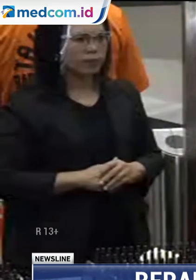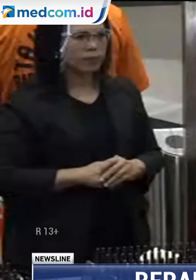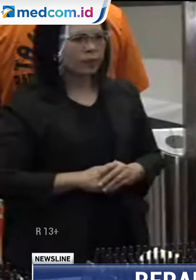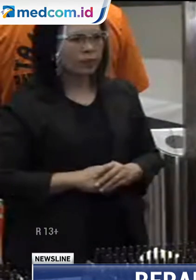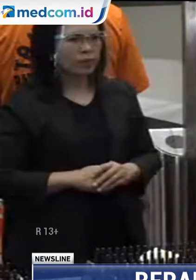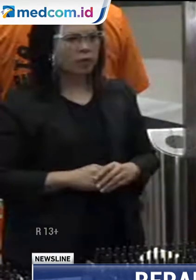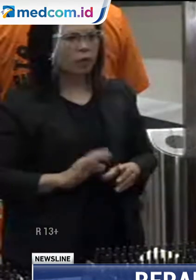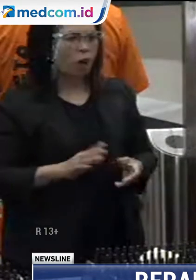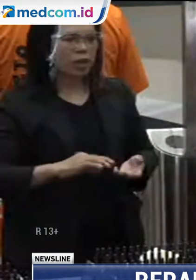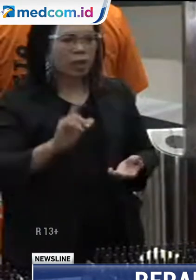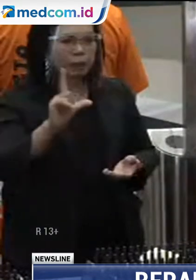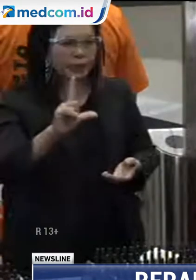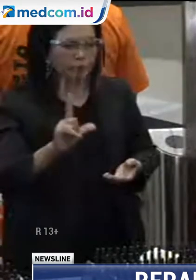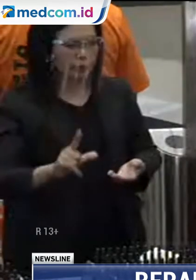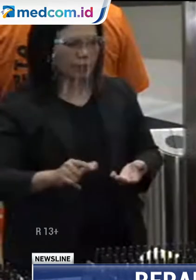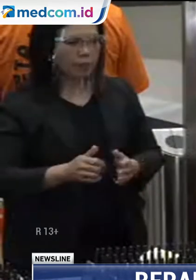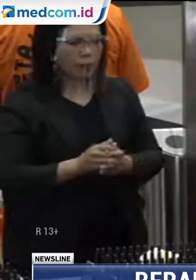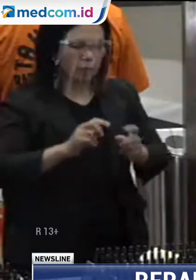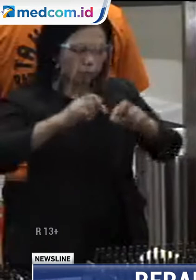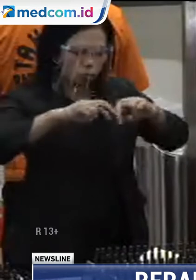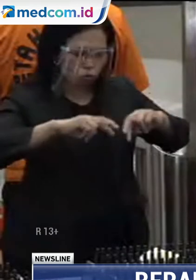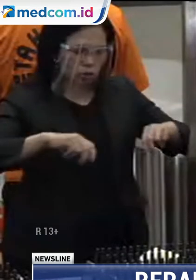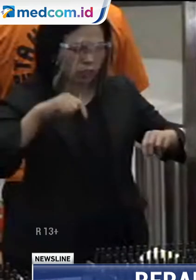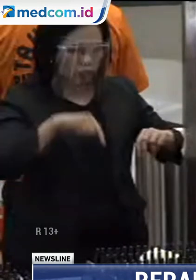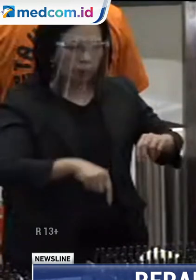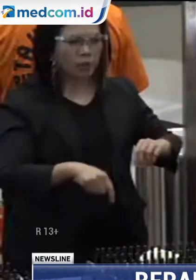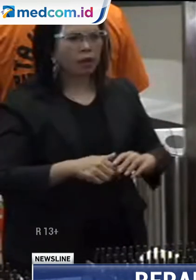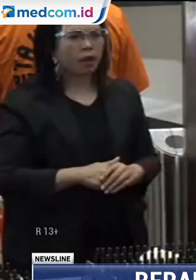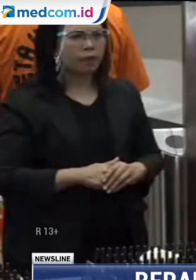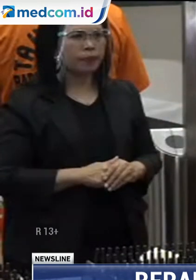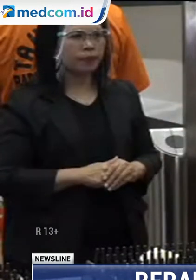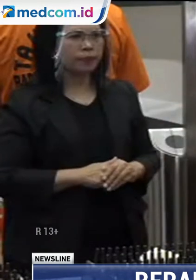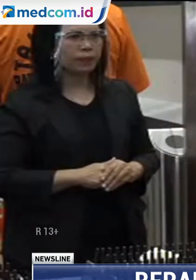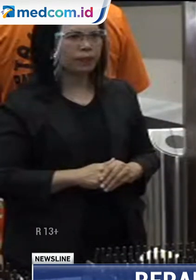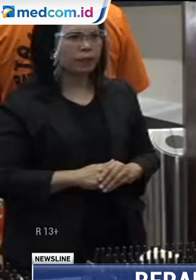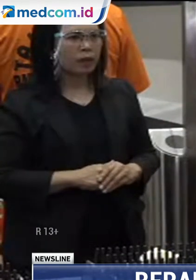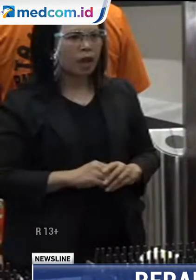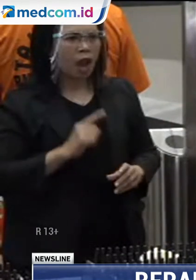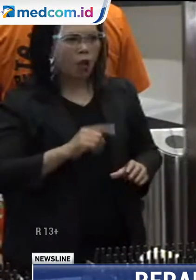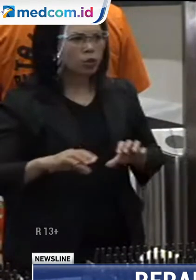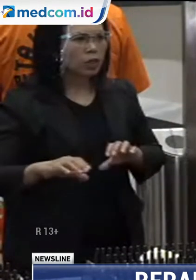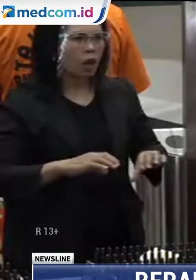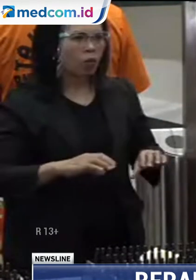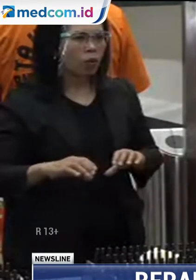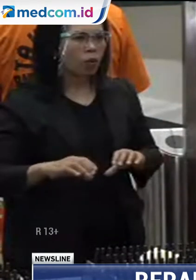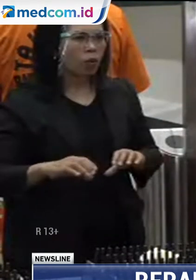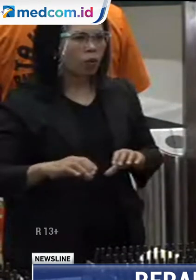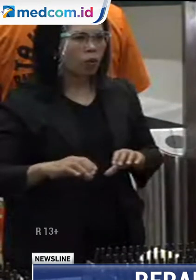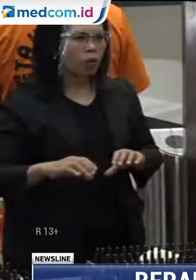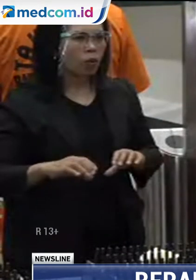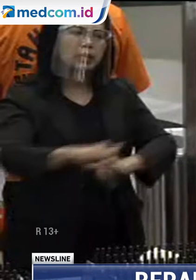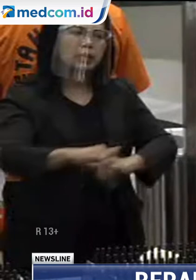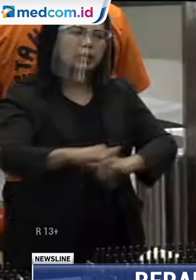pinjam-meminjamnya saja, tetapi secara utuh. Dan ini penindakannya juga harus dilakukan secara